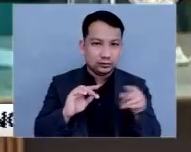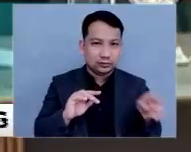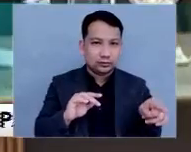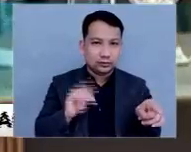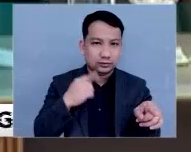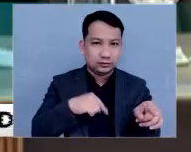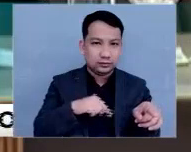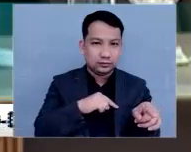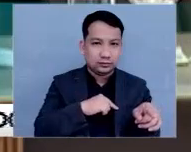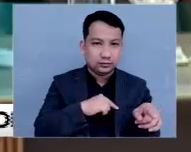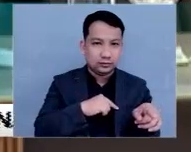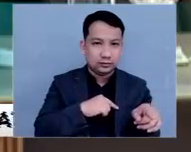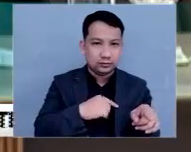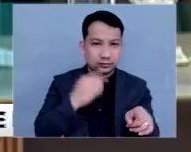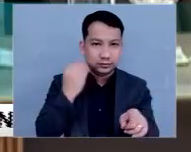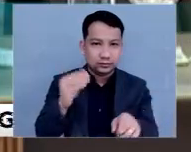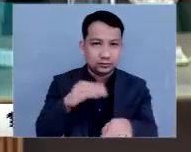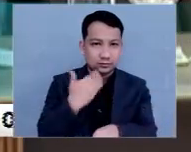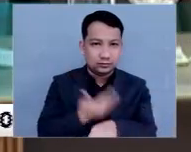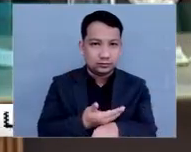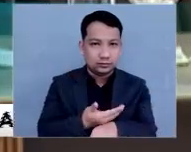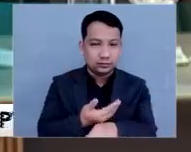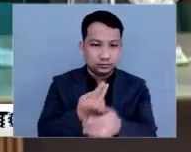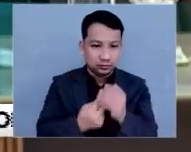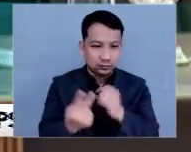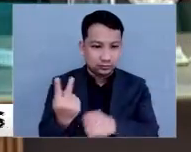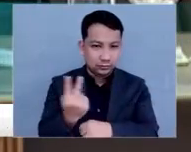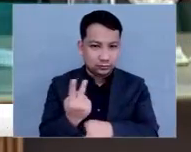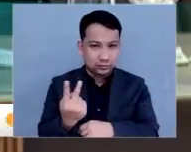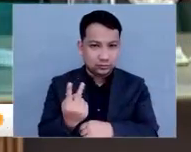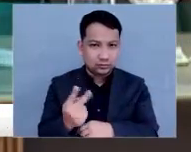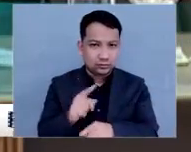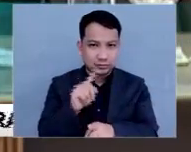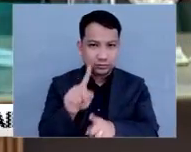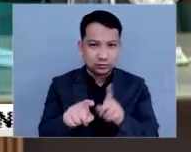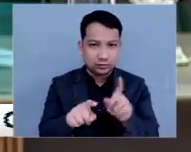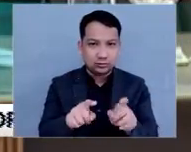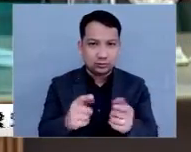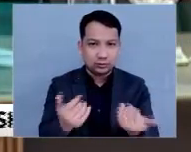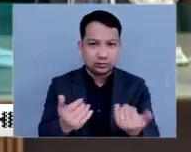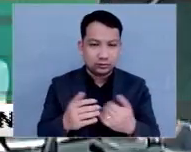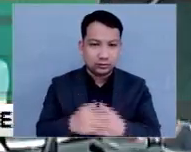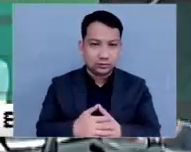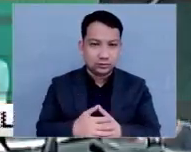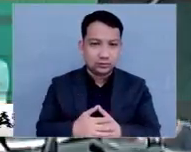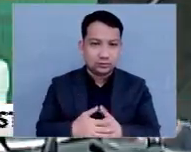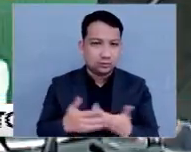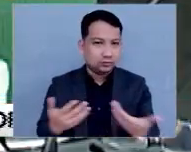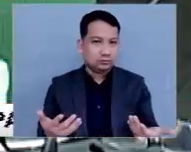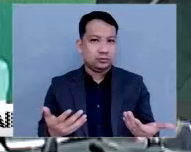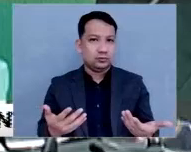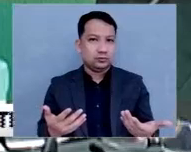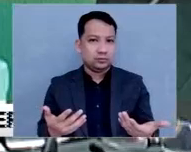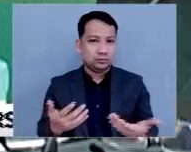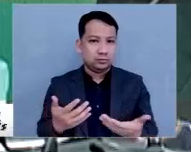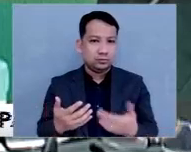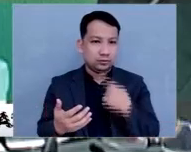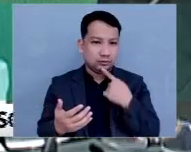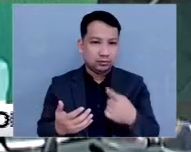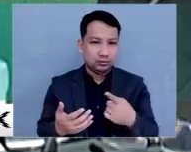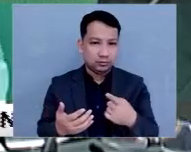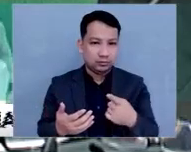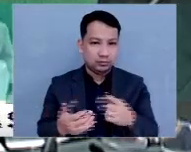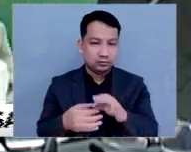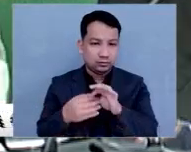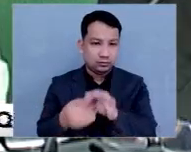kanila na may anak silang dalawa ay wala po Anong masasabi niyo po tungkol dito ay wala po luy honor Wala po